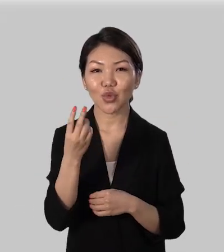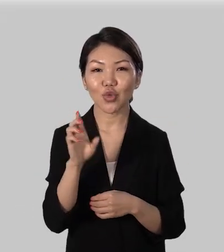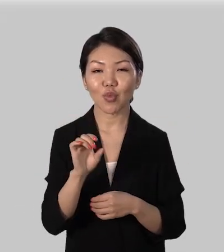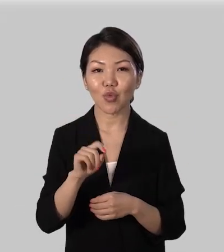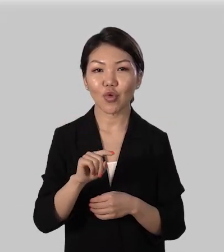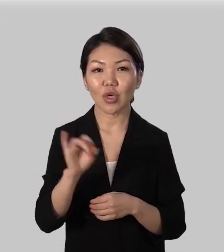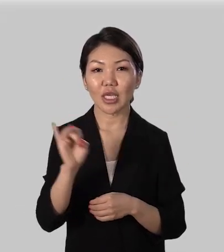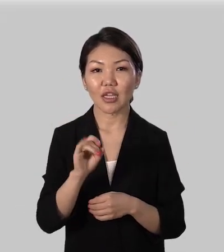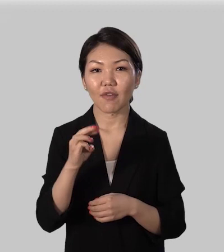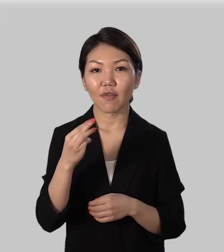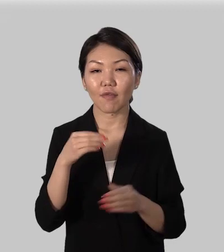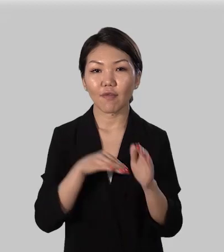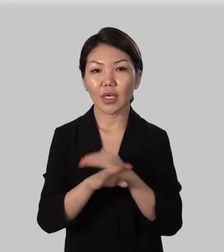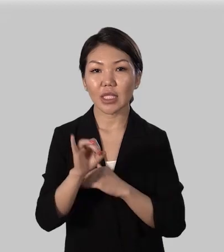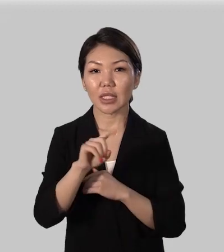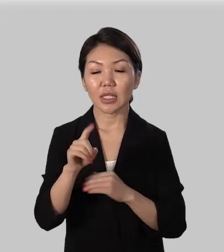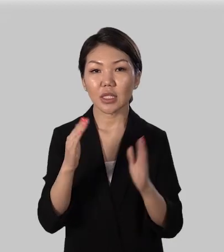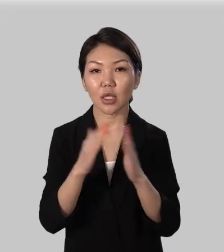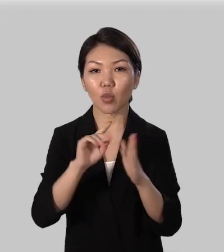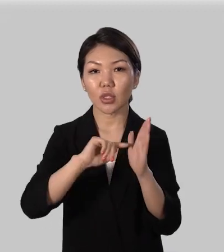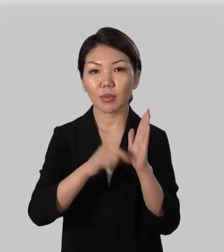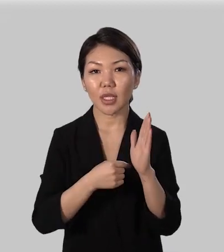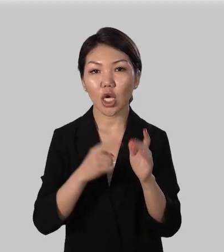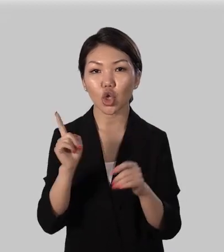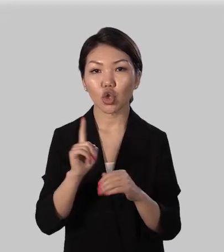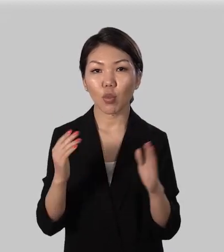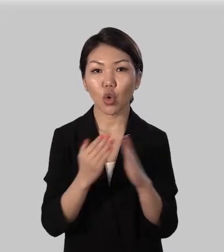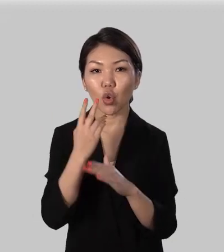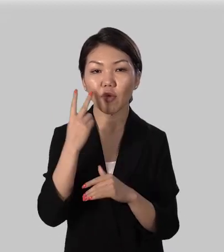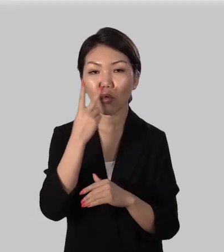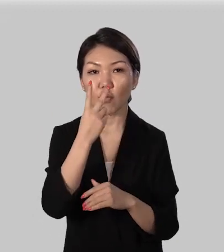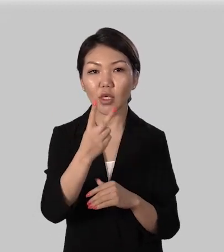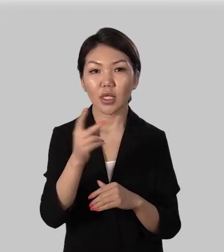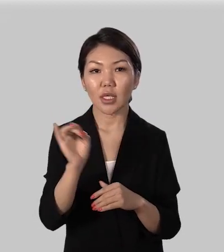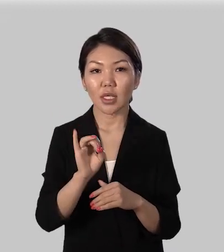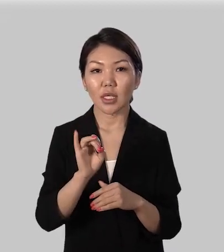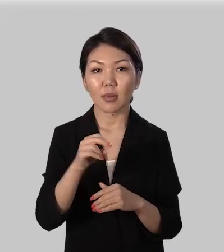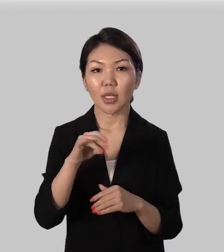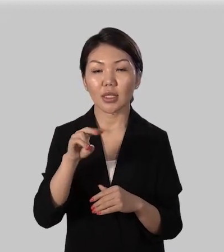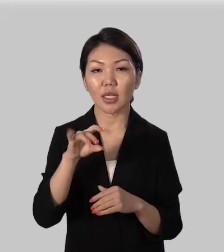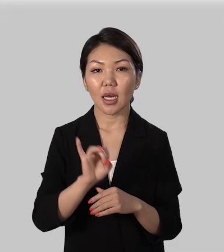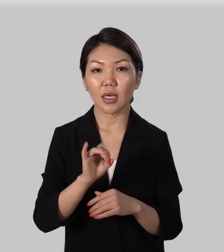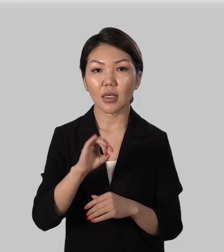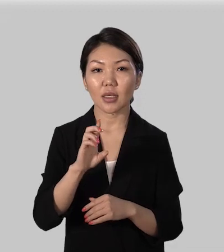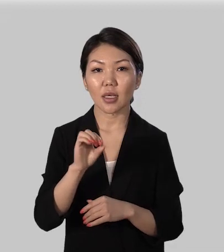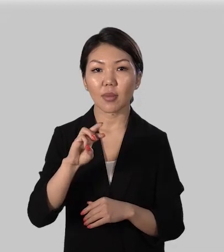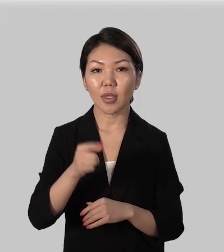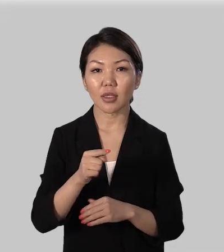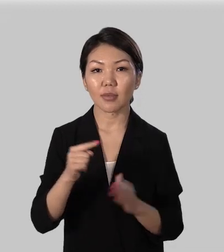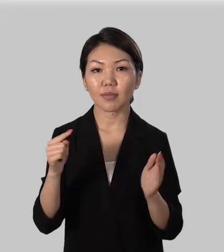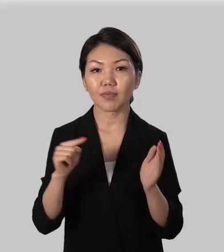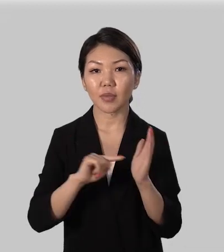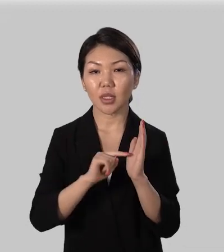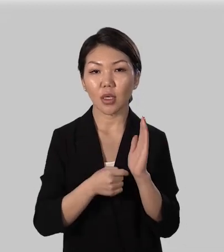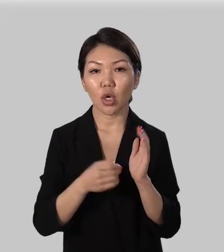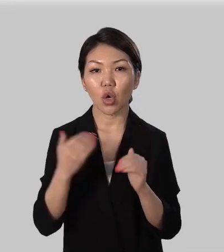чтобы горы его увидели и перестали робеть он хочет им сказать , что не боится темноты